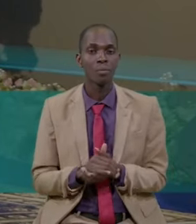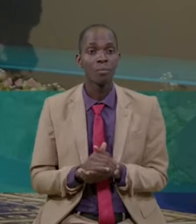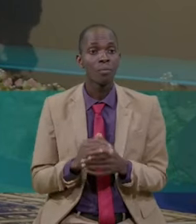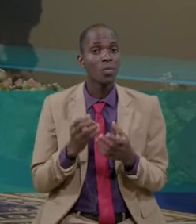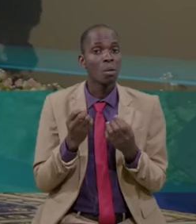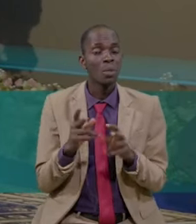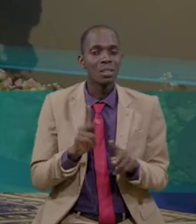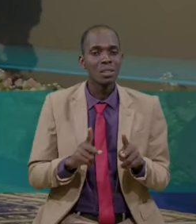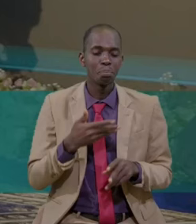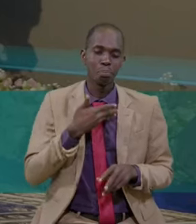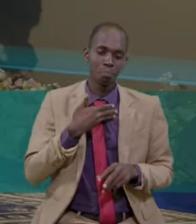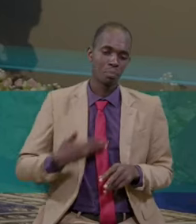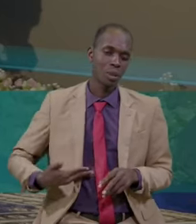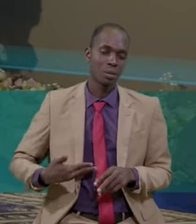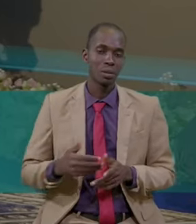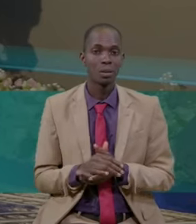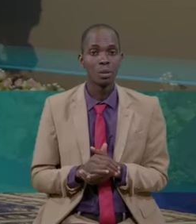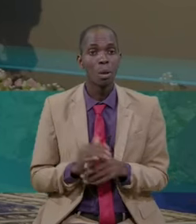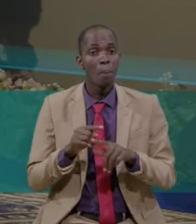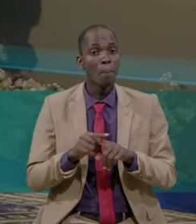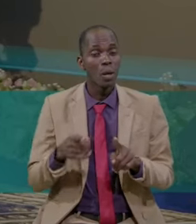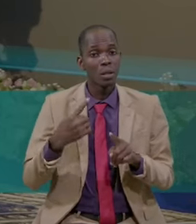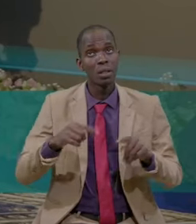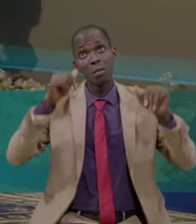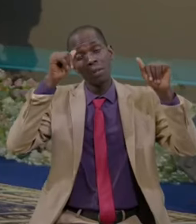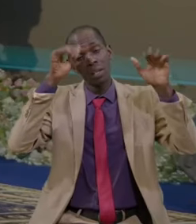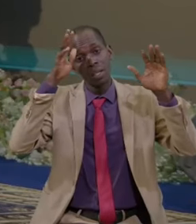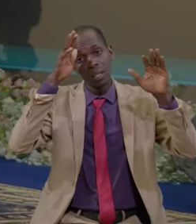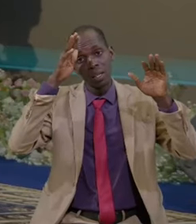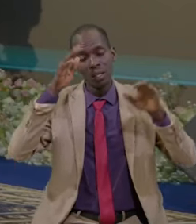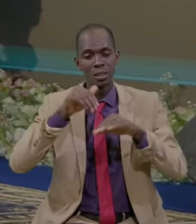Plusieurs choses brisent nos cœurs. Le Père l'a envoyé